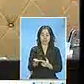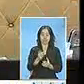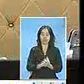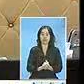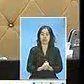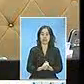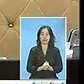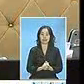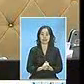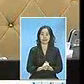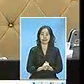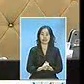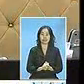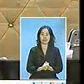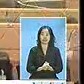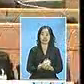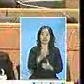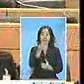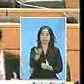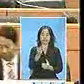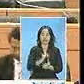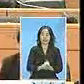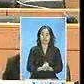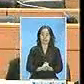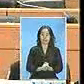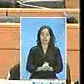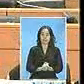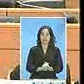านคิวก่อนท่านทุกคนโทษอะไรครับท่านทุกคนนะเชิญนะ